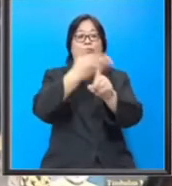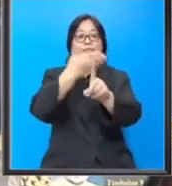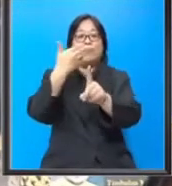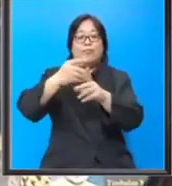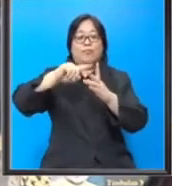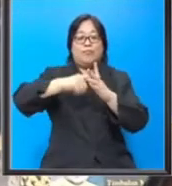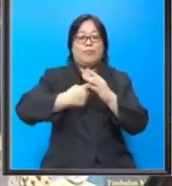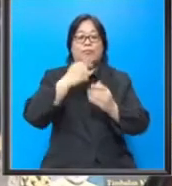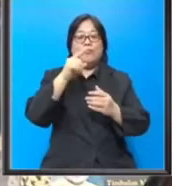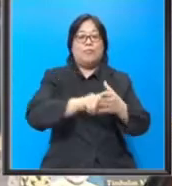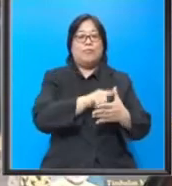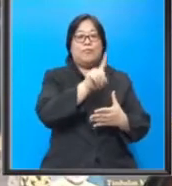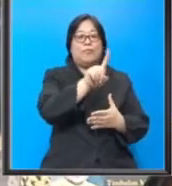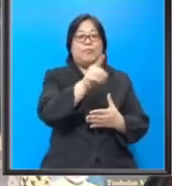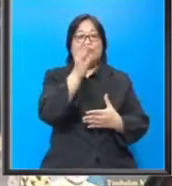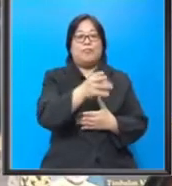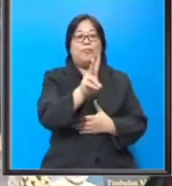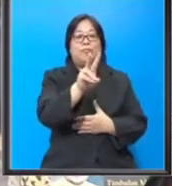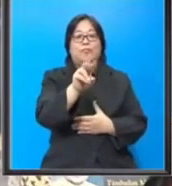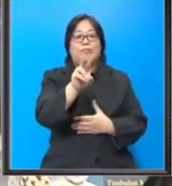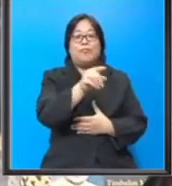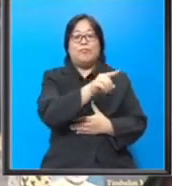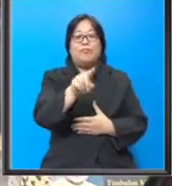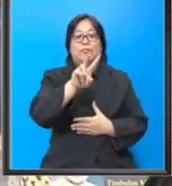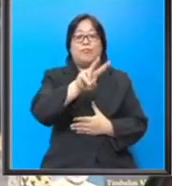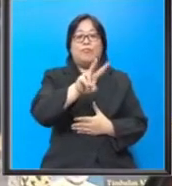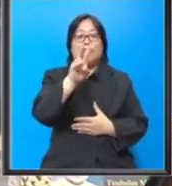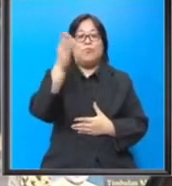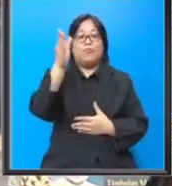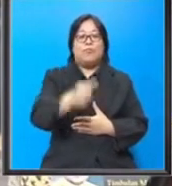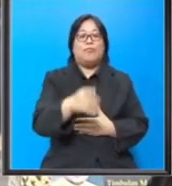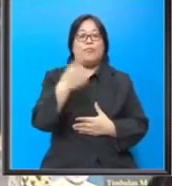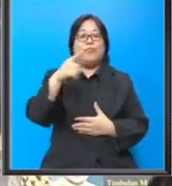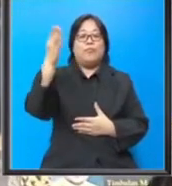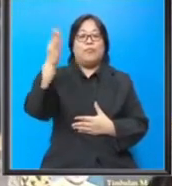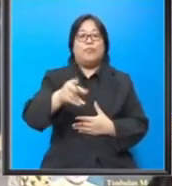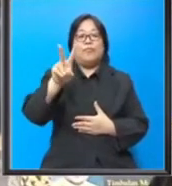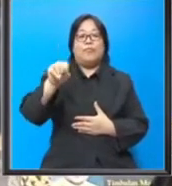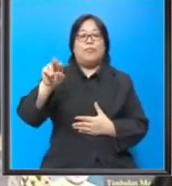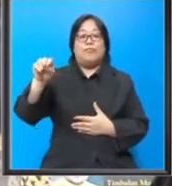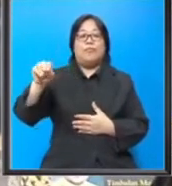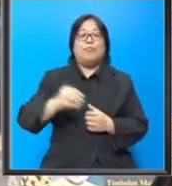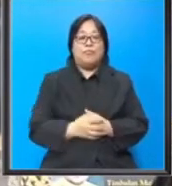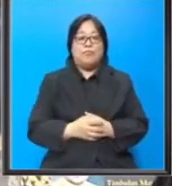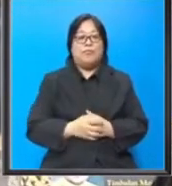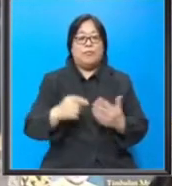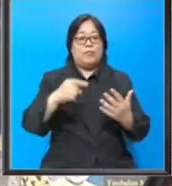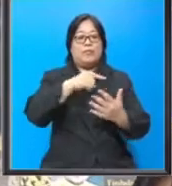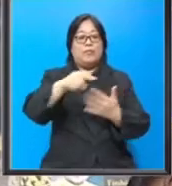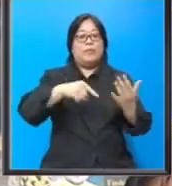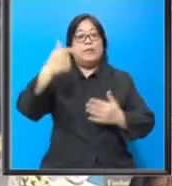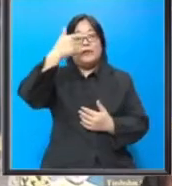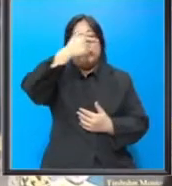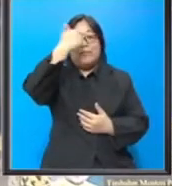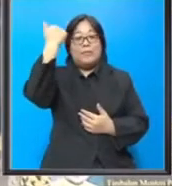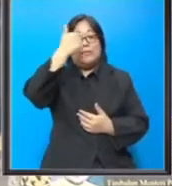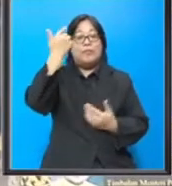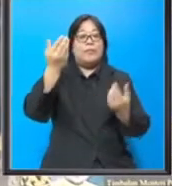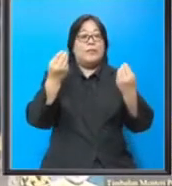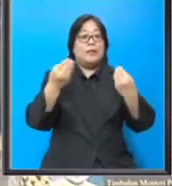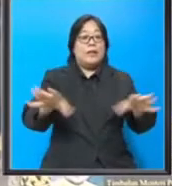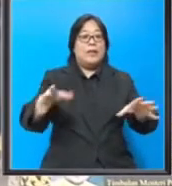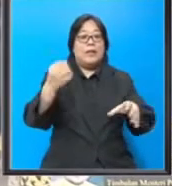bermula daripada generic 2020 sehingga 27 Nov 22 puluh antara sebab-sebab kehilangan